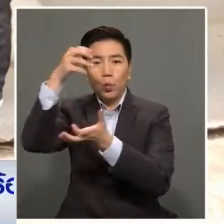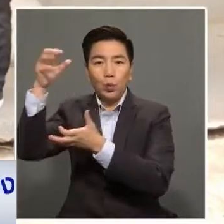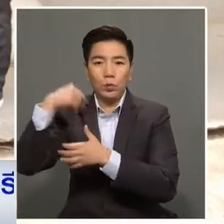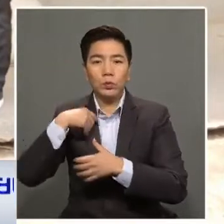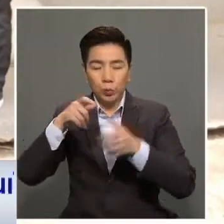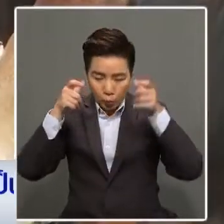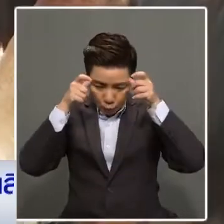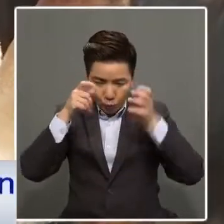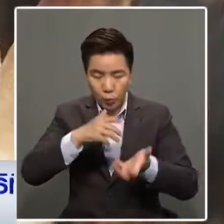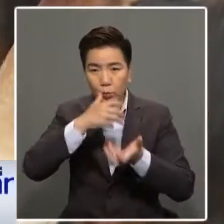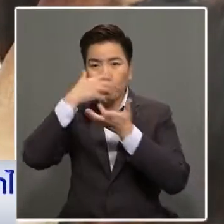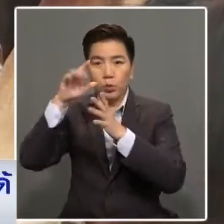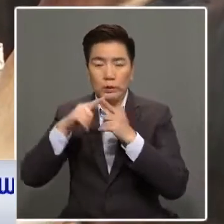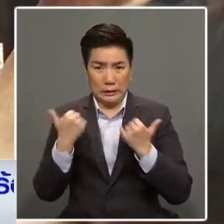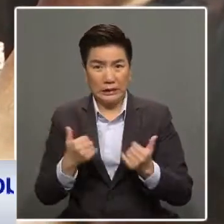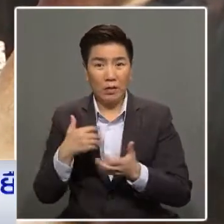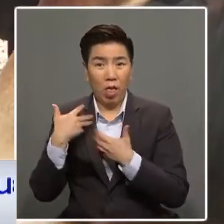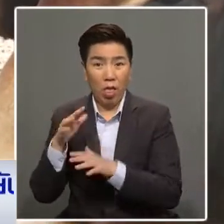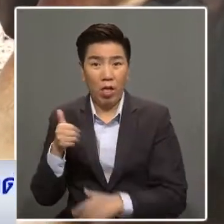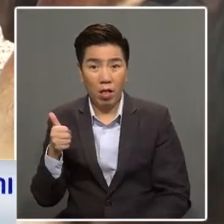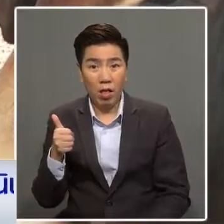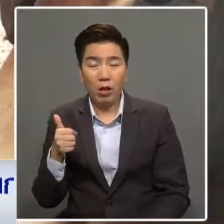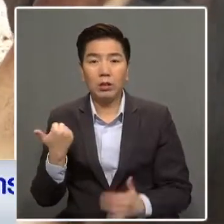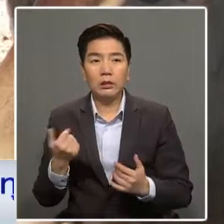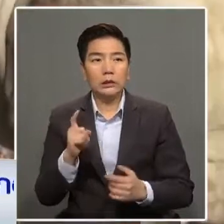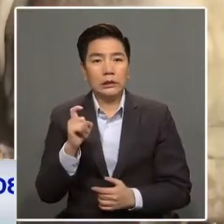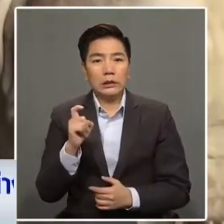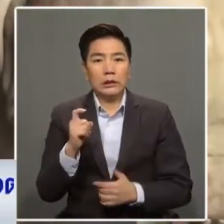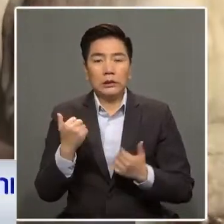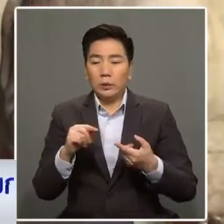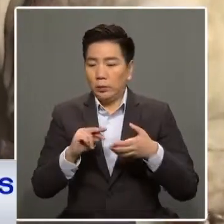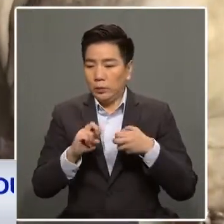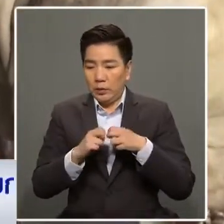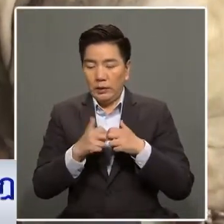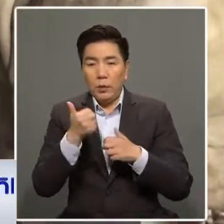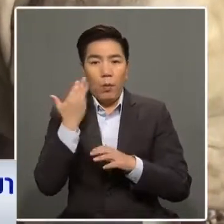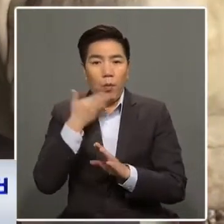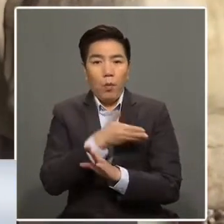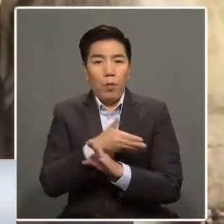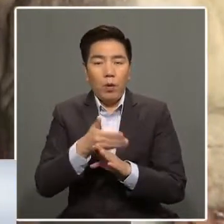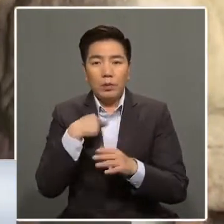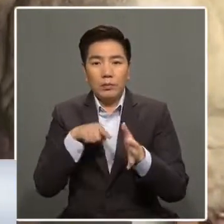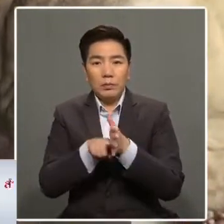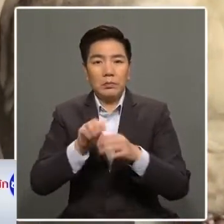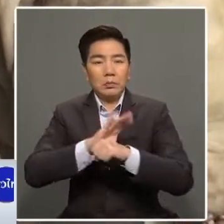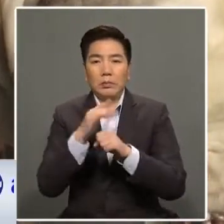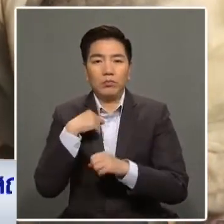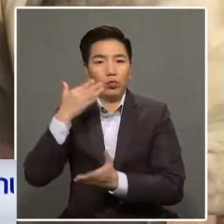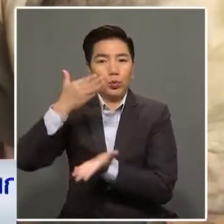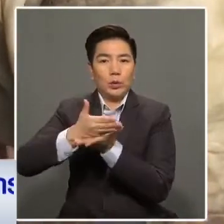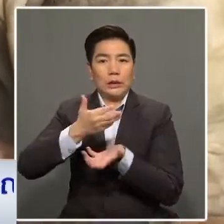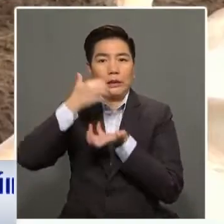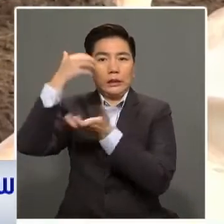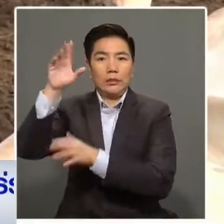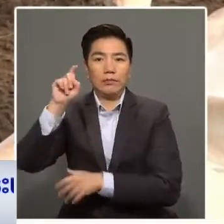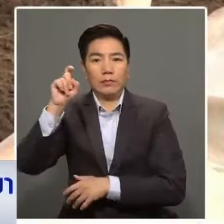อคะ ส่งออก เลยค่ะช่วงนี้ส่งได้เหรอคะ ก็พอได้ ช่วงนี้ตั้งที่ผ่านมาตั้งแต่มีโควิดเนี่ยส่งไม่ได ้ เพราะขาย